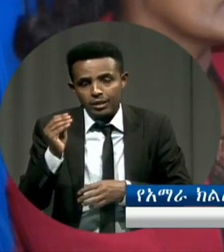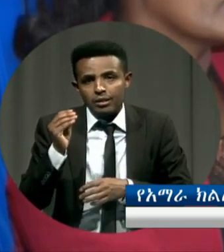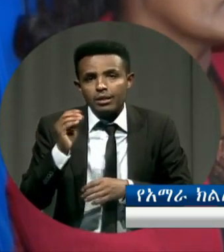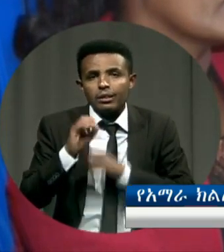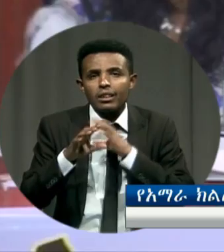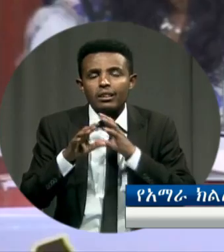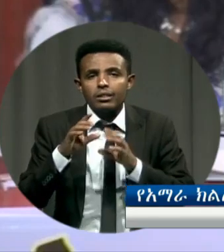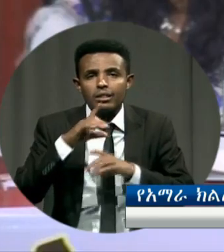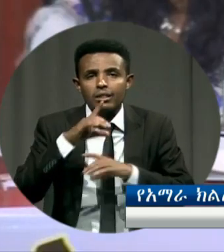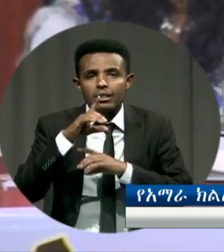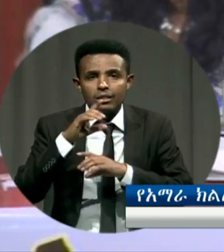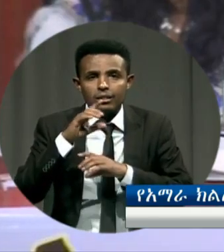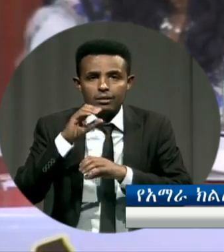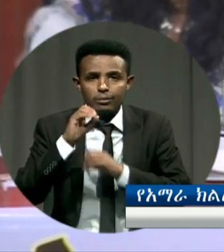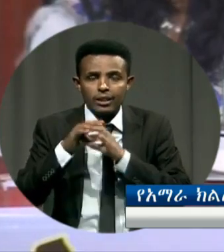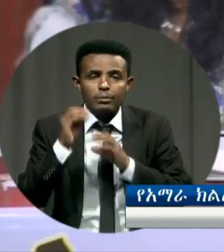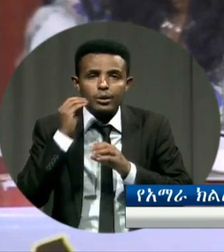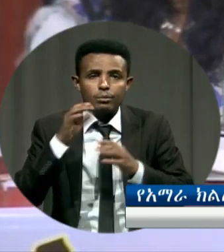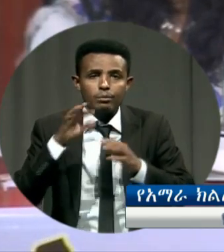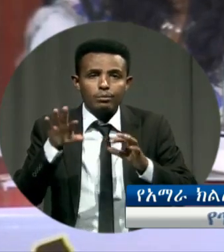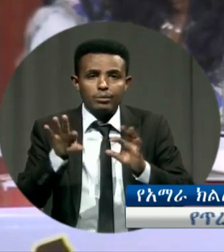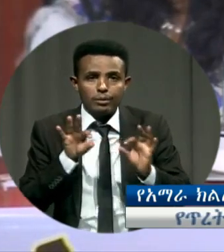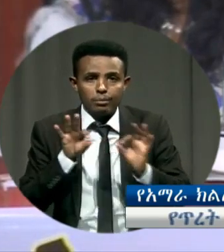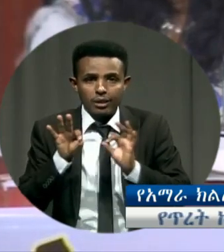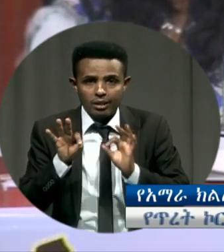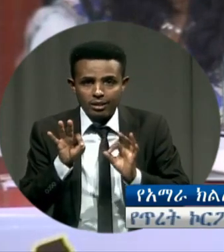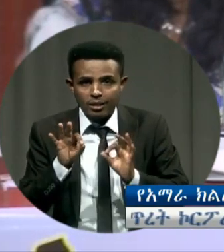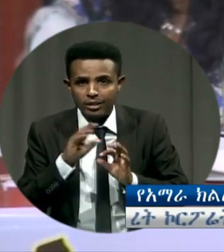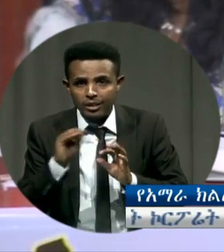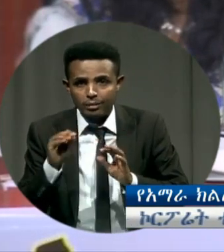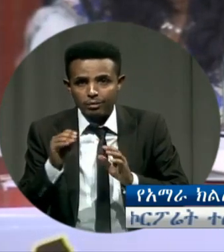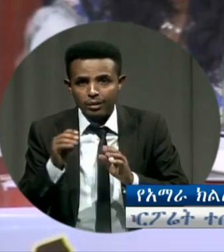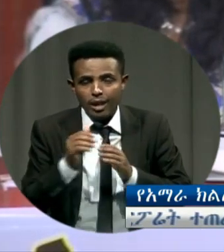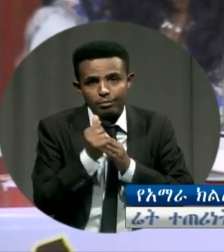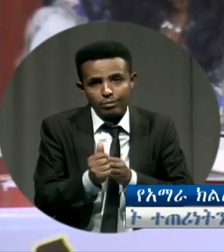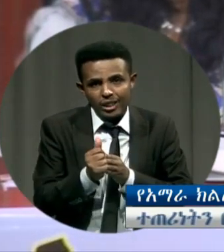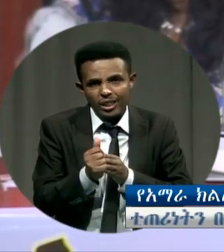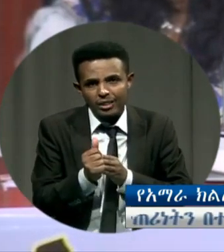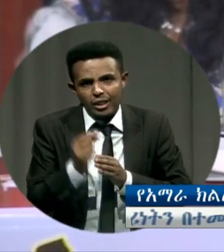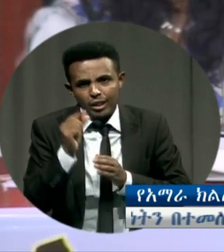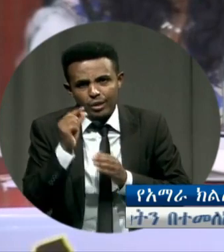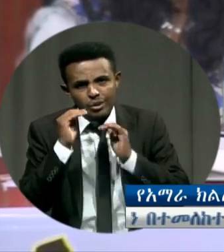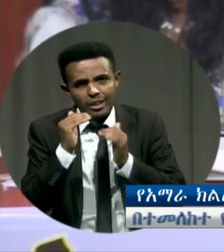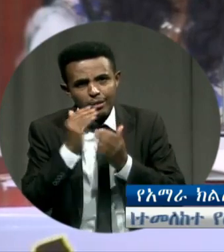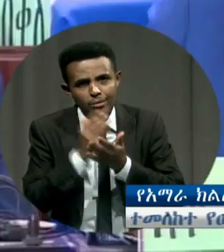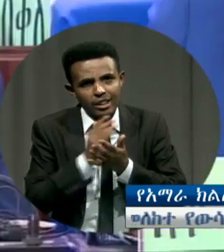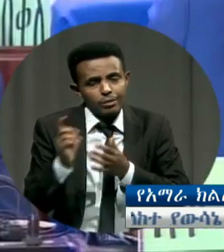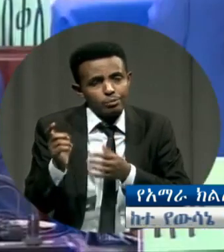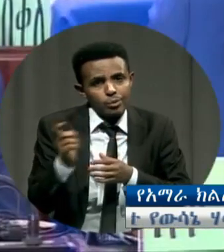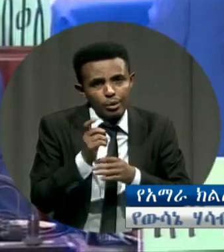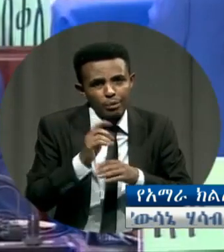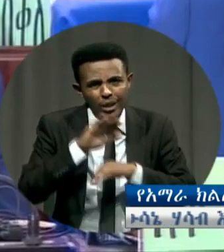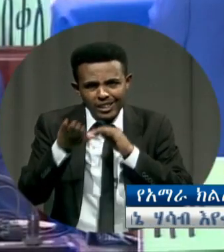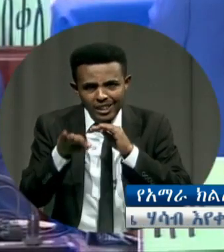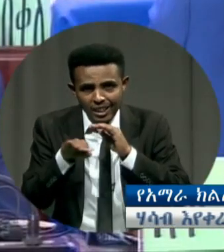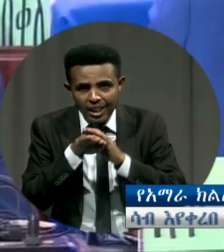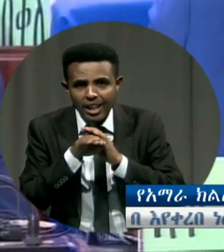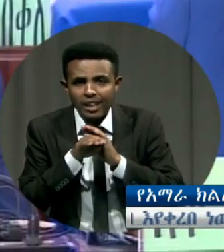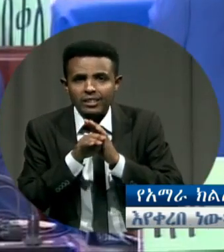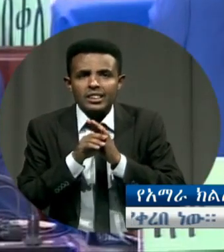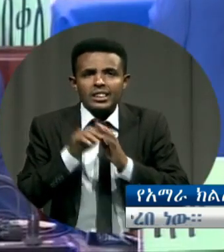ምልመላ የክልሉን የሚገኙ የክልልና የዞን አመራሮች የተወሰነ የሚያሳትፍ የነበረ ቢሆንም በአጠቃላይ አሰራሩ